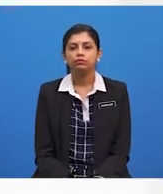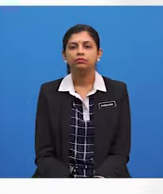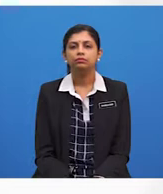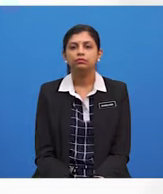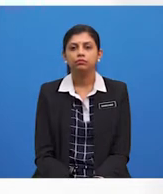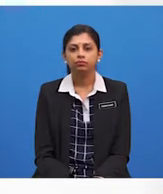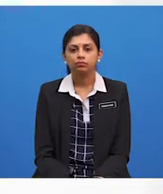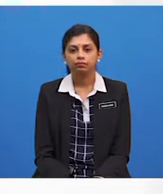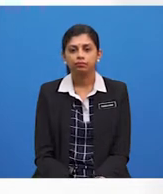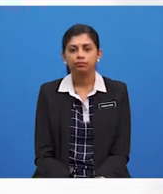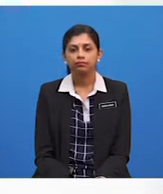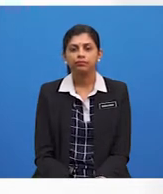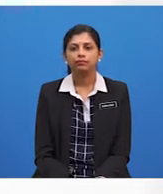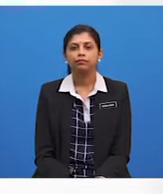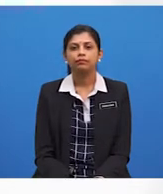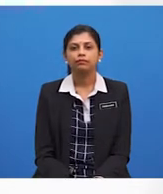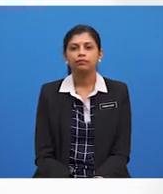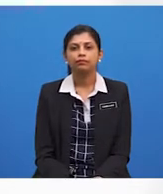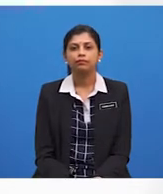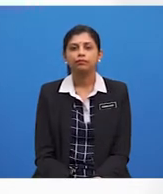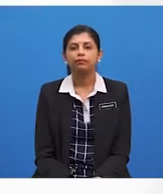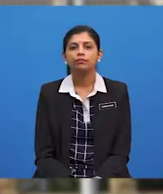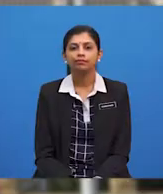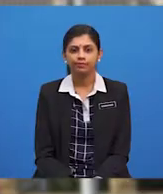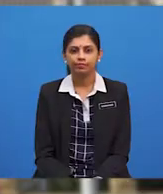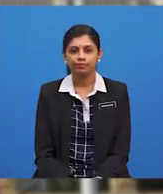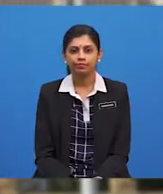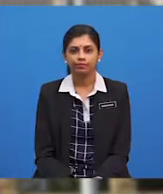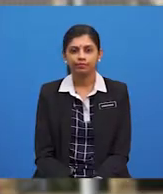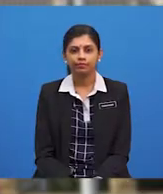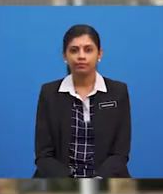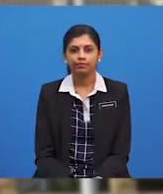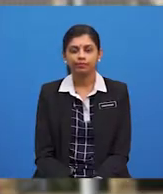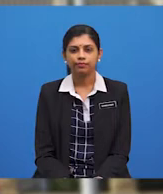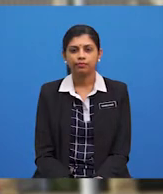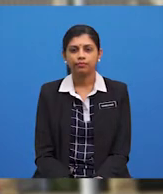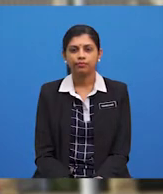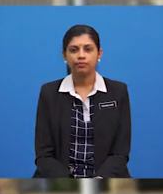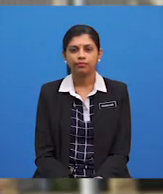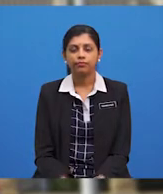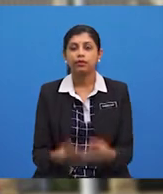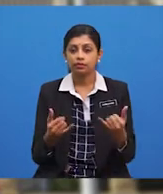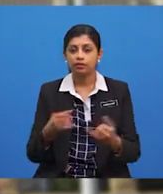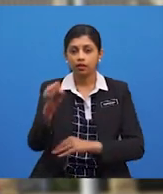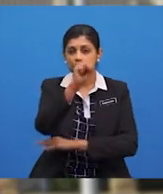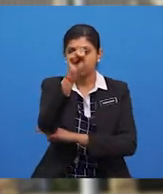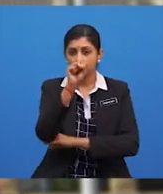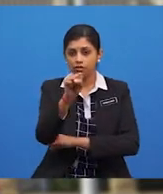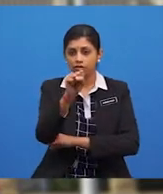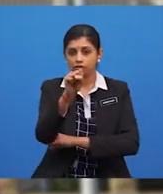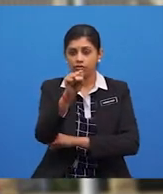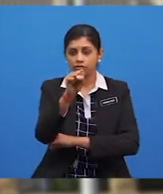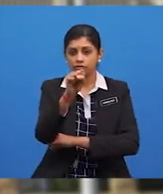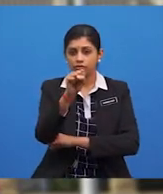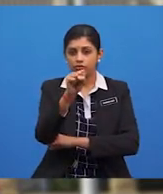bercanggah dengan perlembagaan persekutuan. Seterusnya, soalan ini adalah soalan